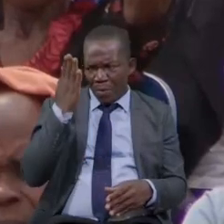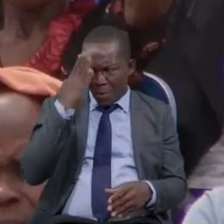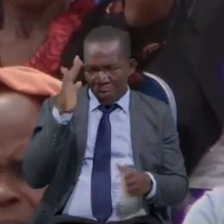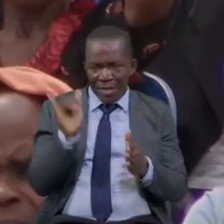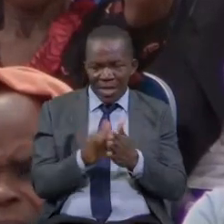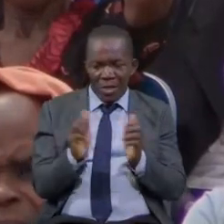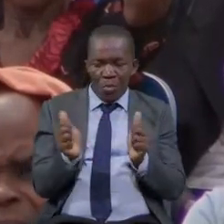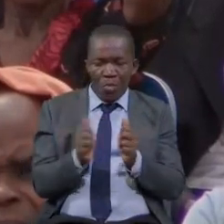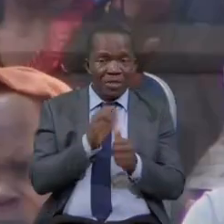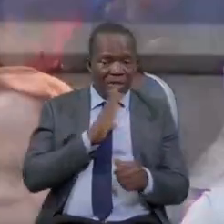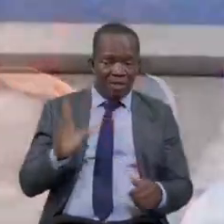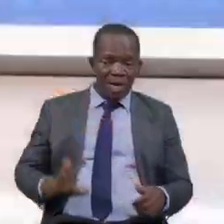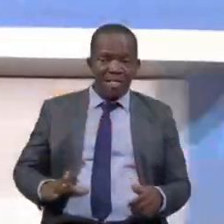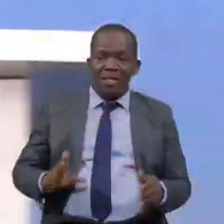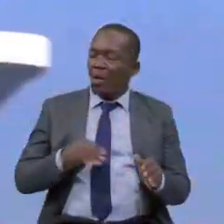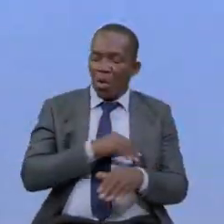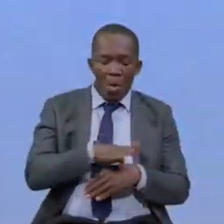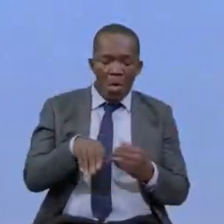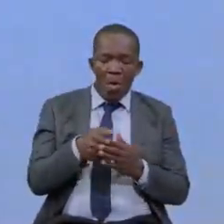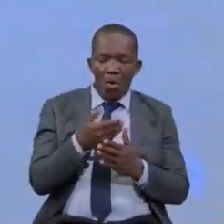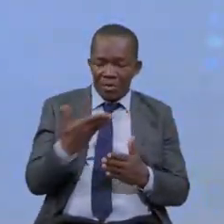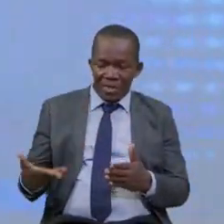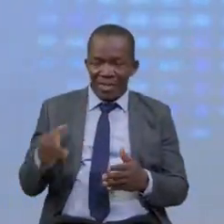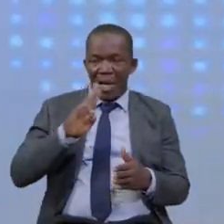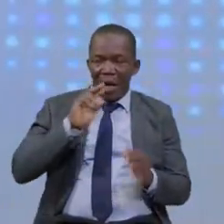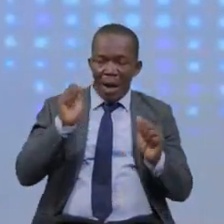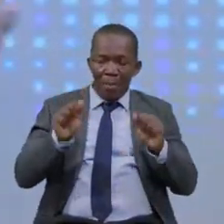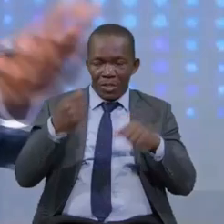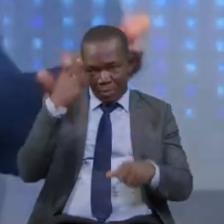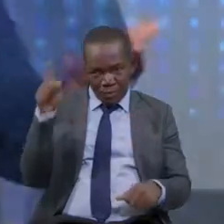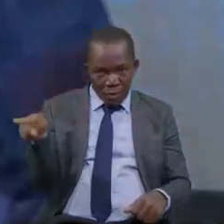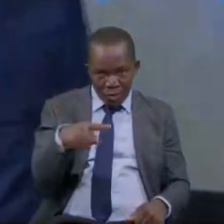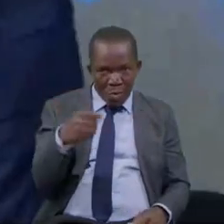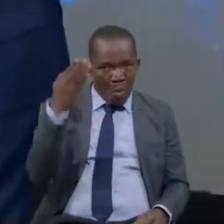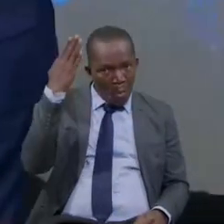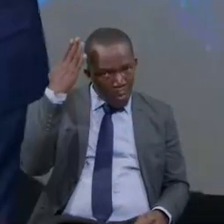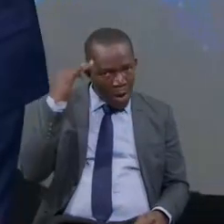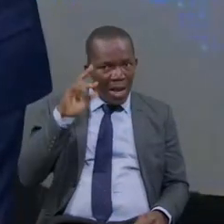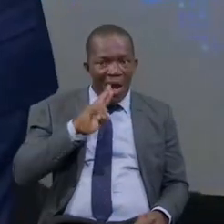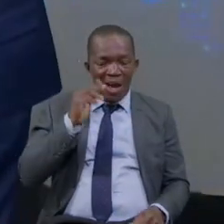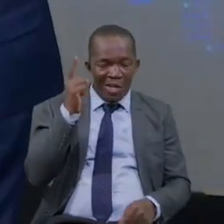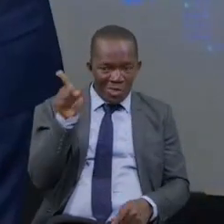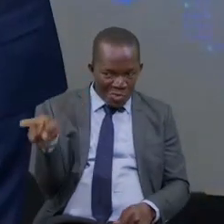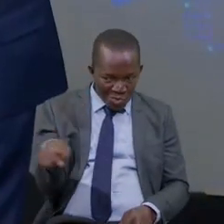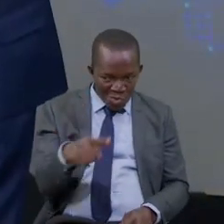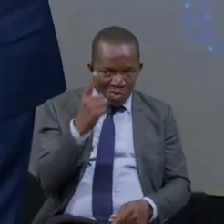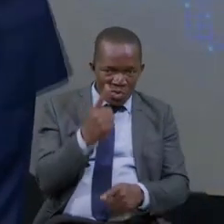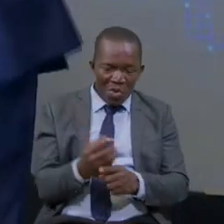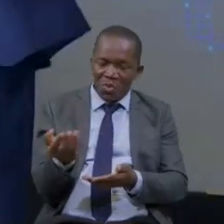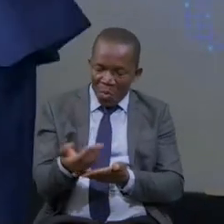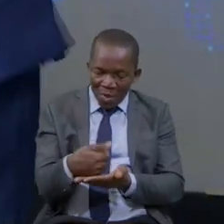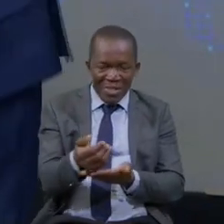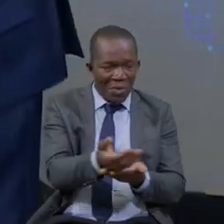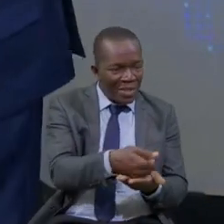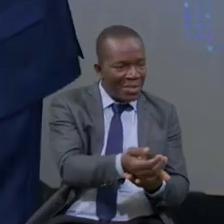Christ, tout est possible. Pourquoi est-ce que tu prends les cadeaux? Ah, tel m'a